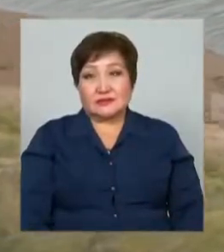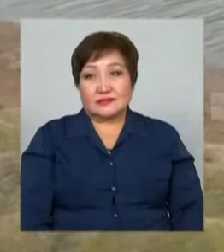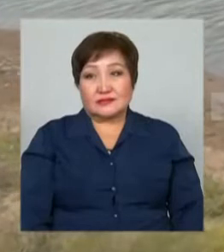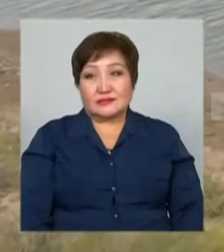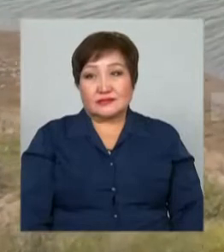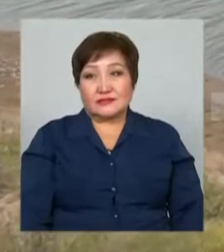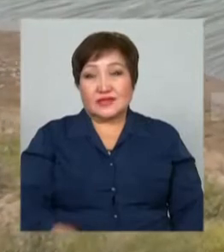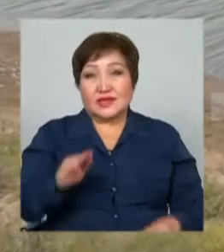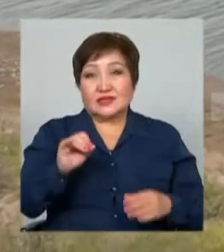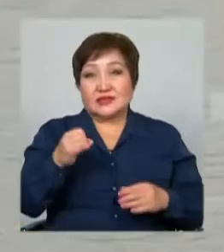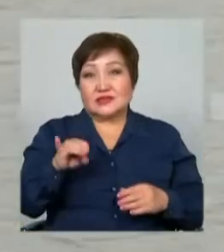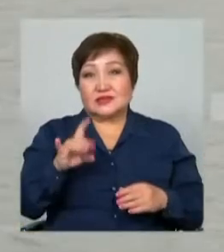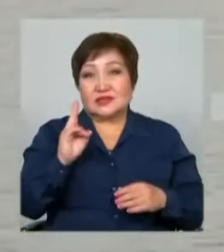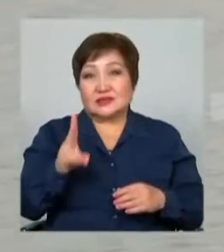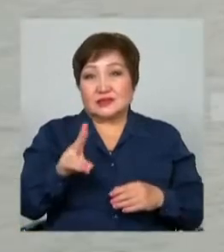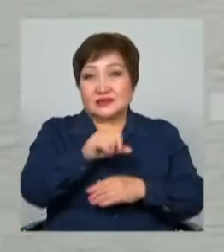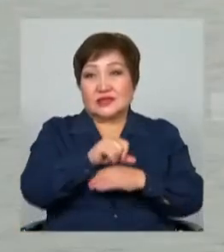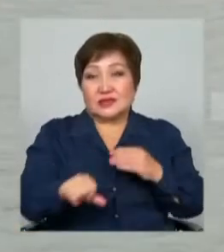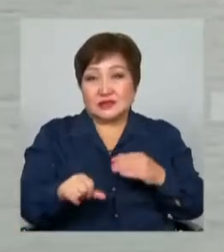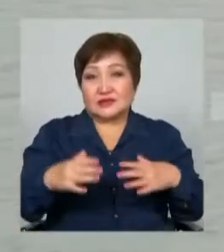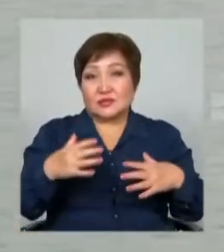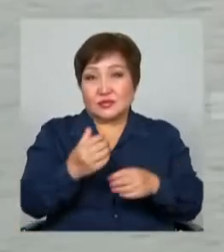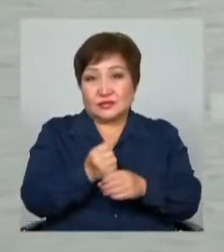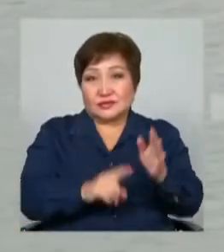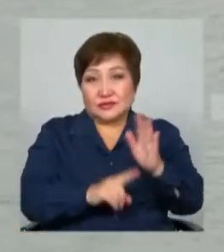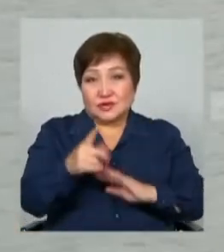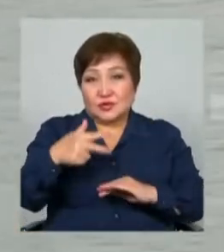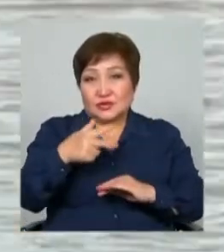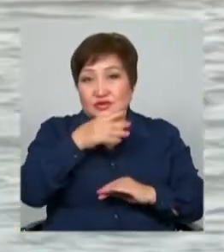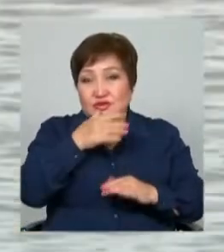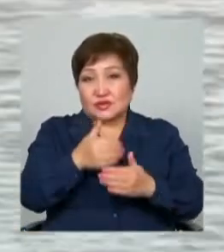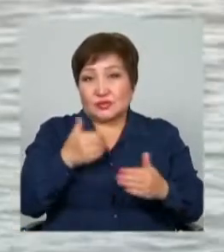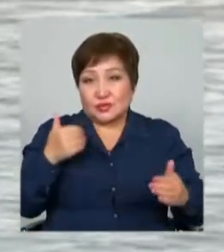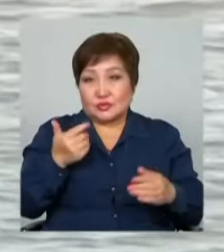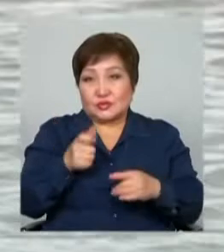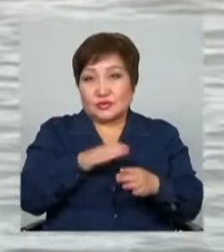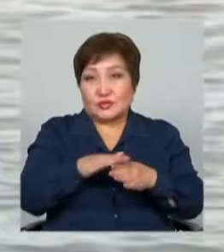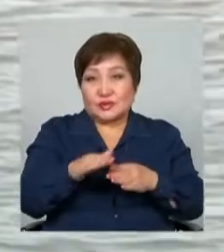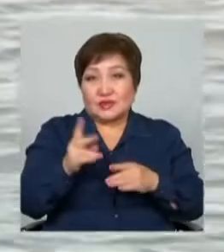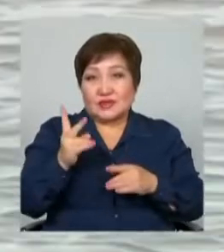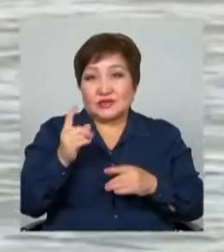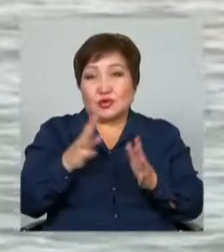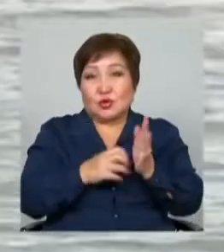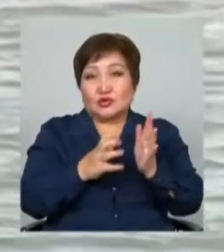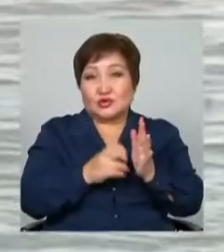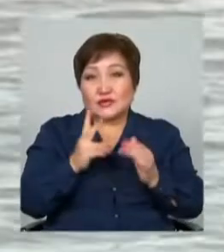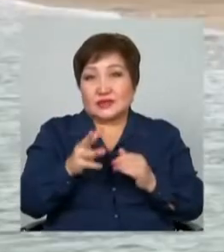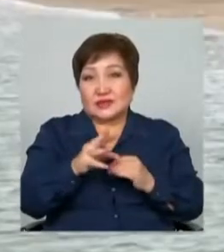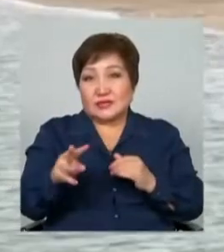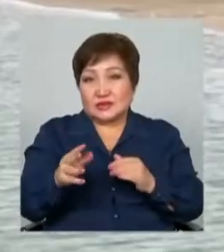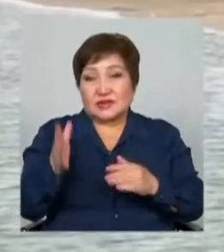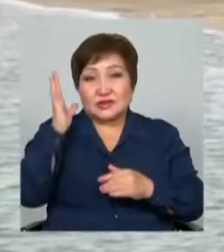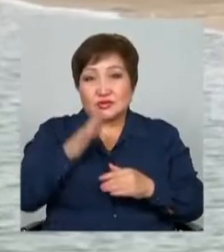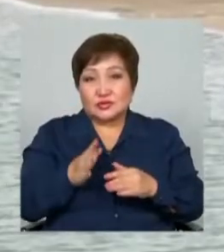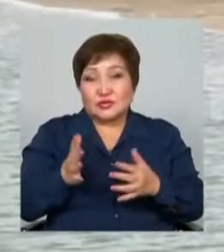Жайық жағасы бұрынғы бәз қалпынан қайта бастаған. Осыдан 30 жыл бұрын өр жайыққа 9 миллиард текше метр су жиналатын, ал қазір трансшекаралық өзендегі